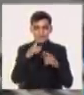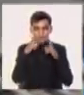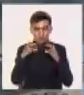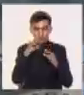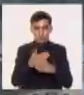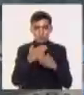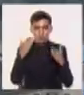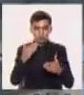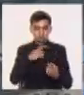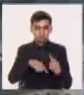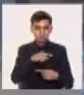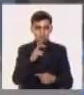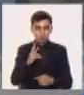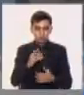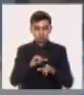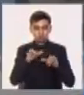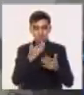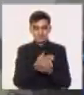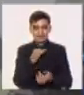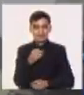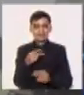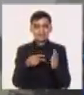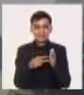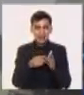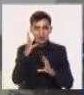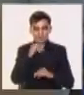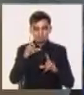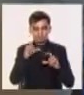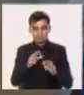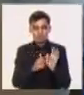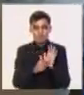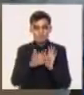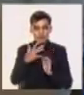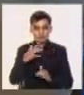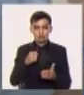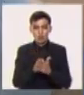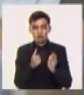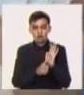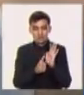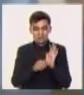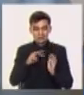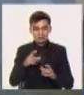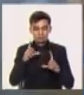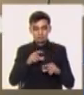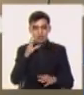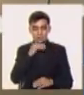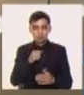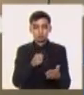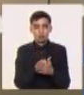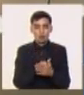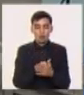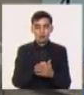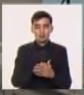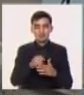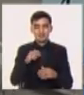становится больше, поэтому предельная цена может снизиться с 85 тенге до 60. Однако до карантинных